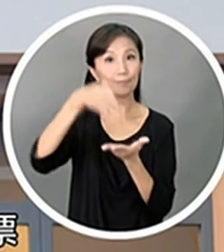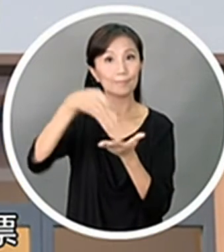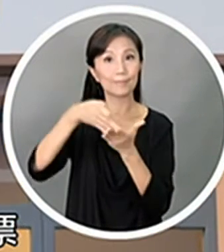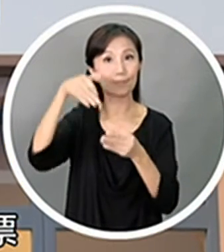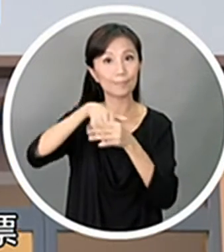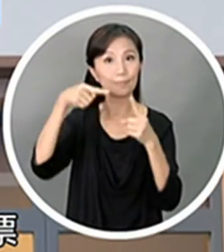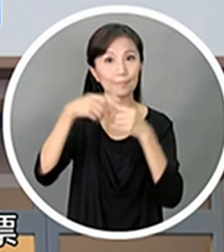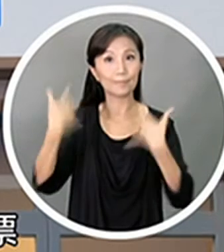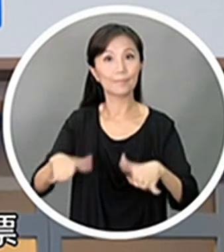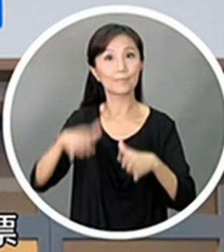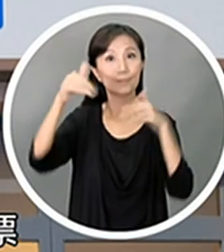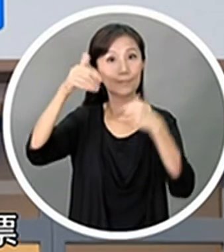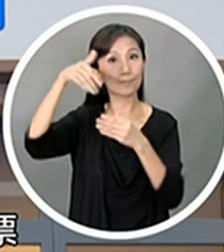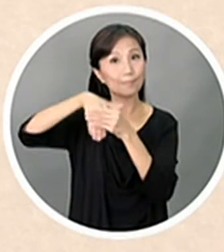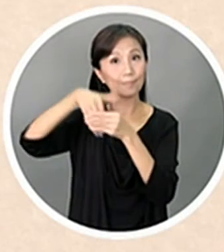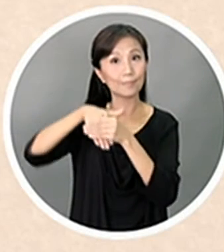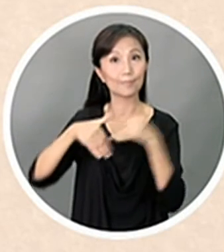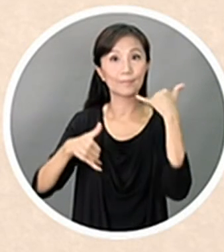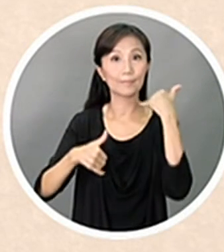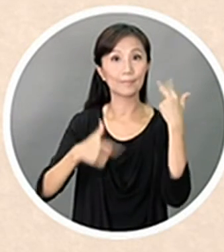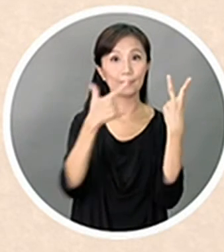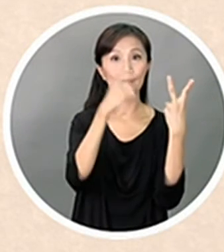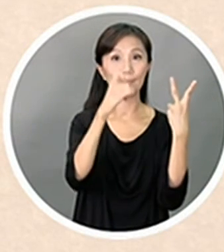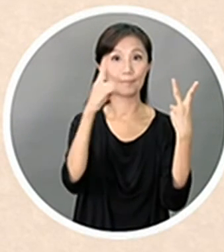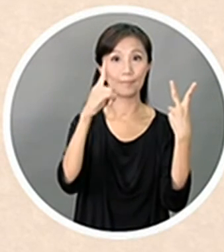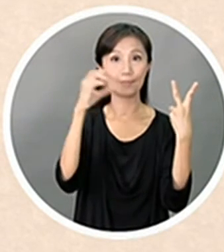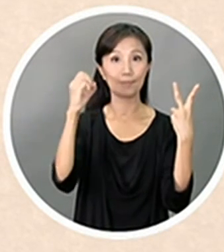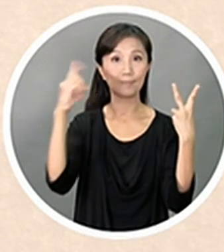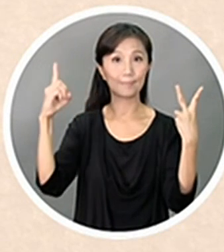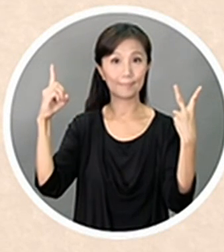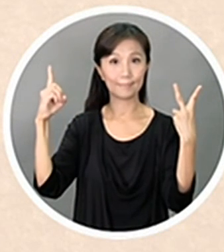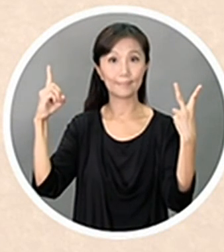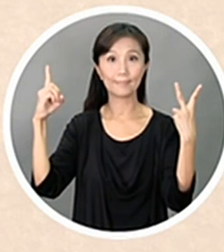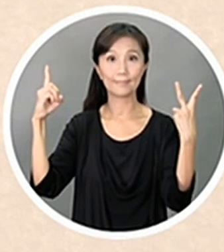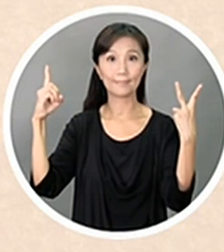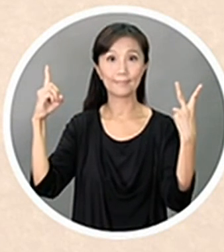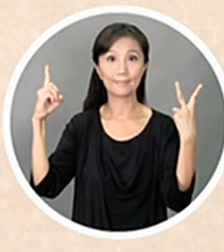已登记的投票人请踊跃投票，查询电话 2891-1001。